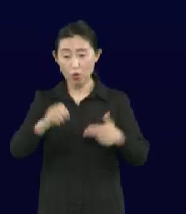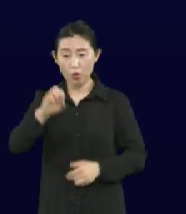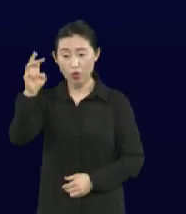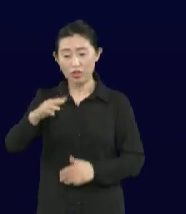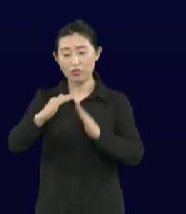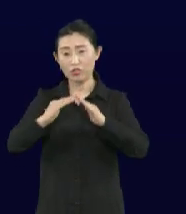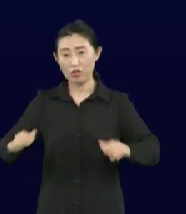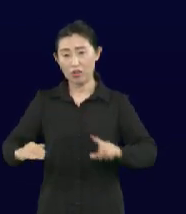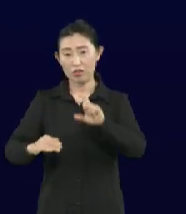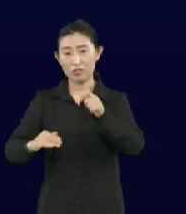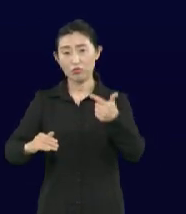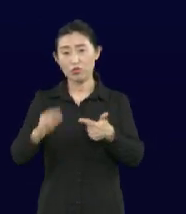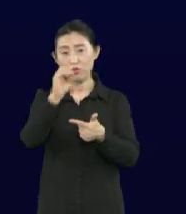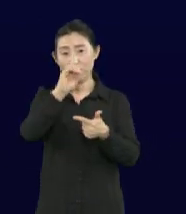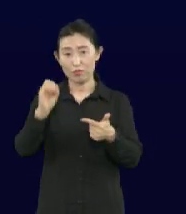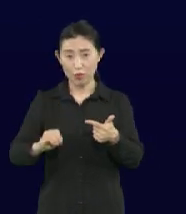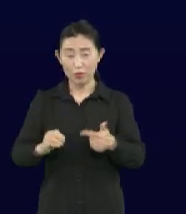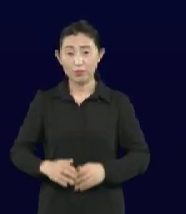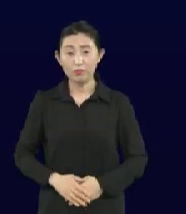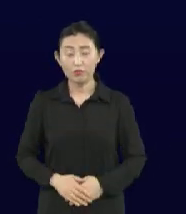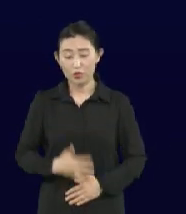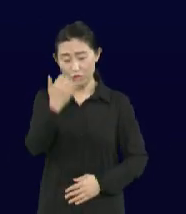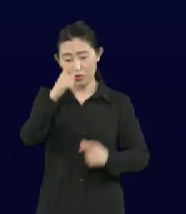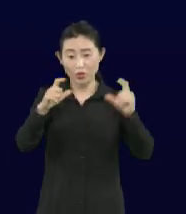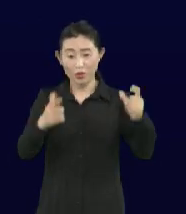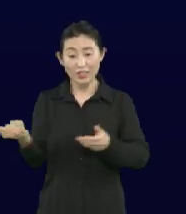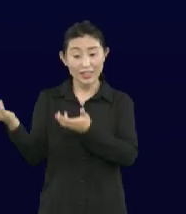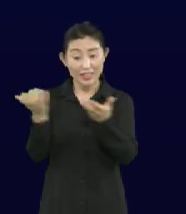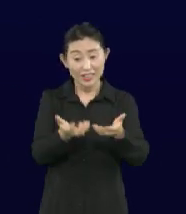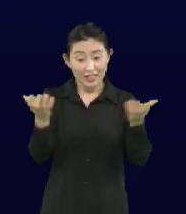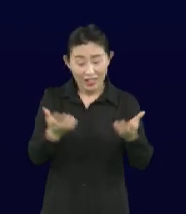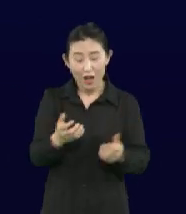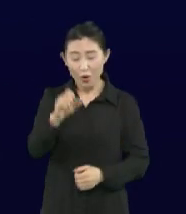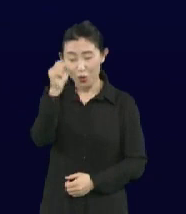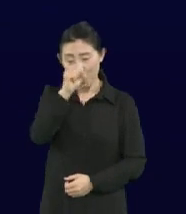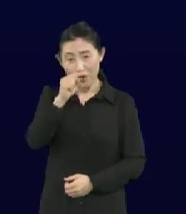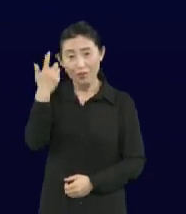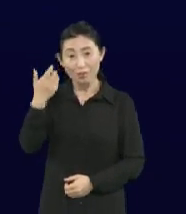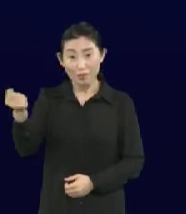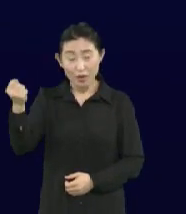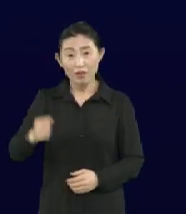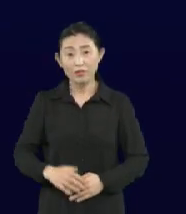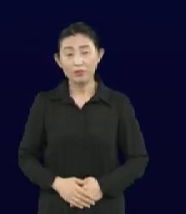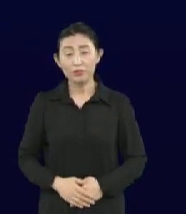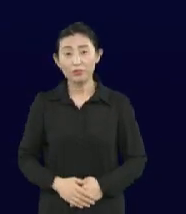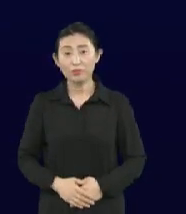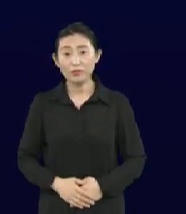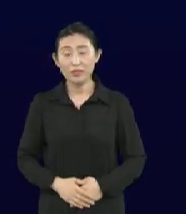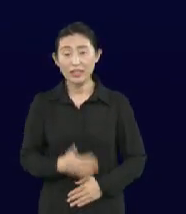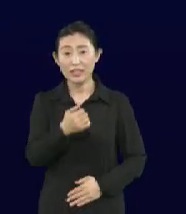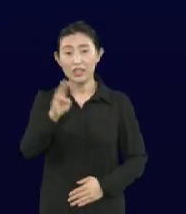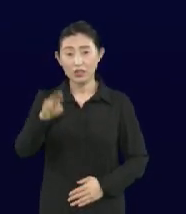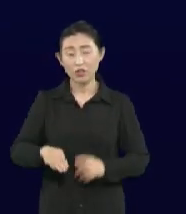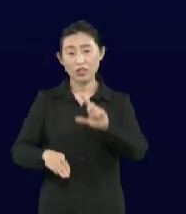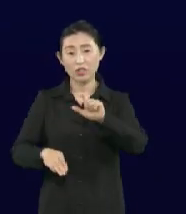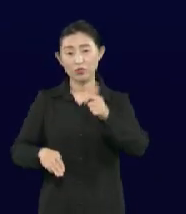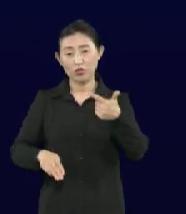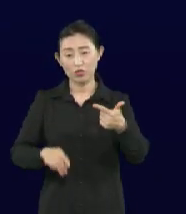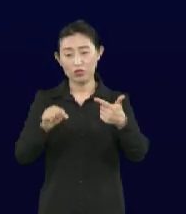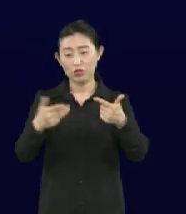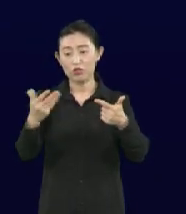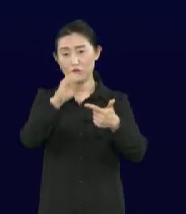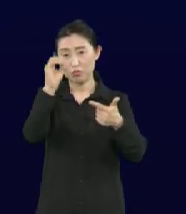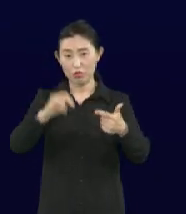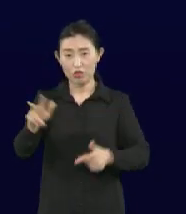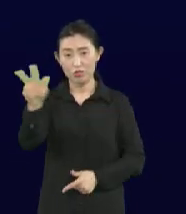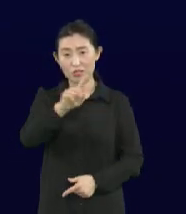광주, 전라는 16.2%에 그쳐 충청권과 큰 차이를 보였습니다. 지역별로는 세종이